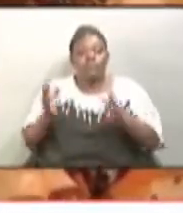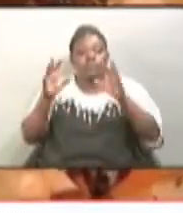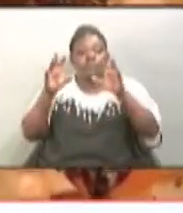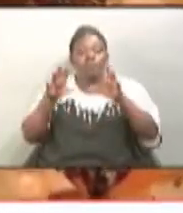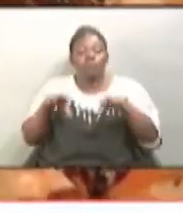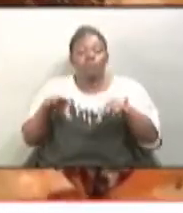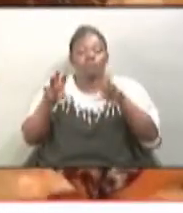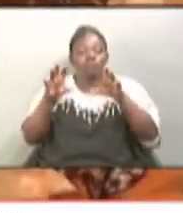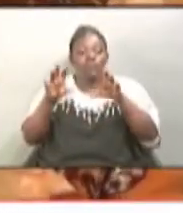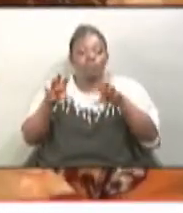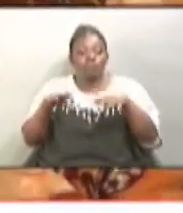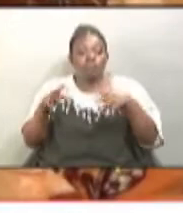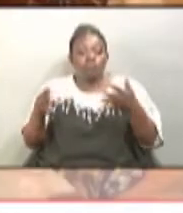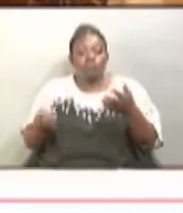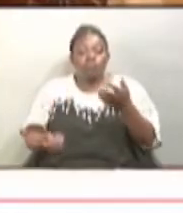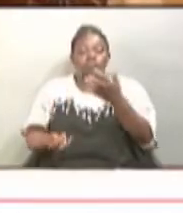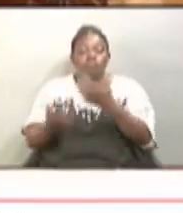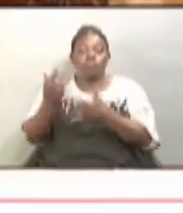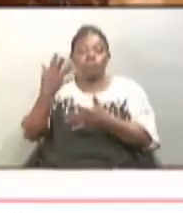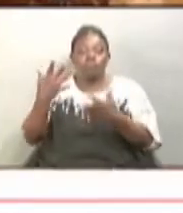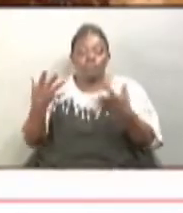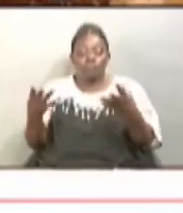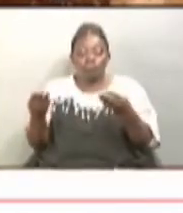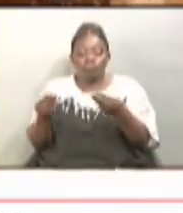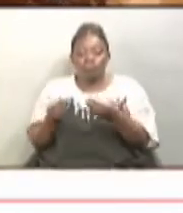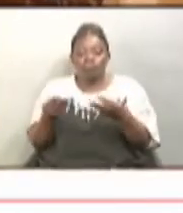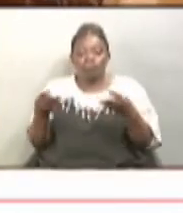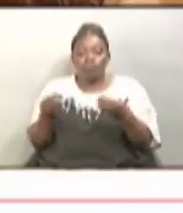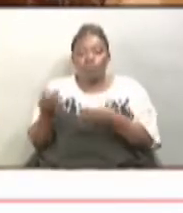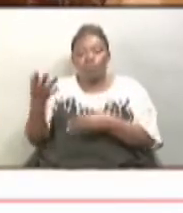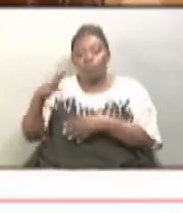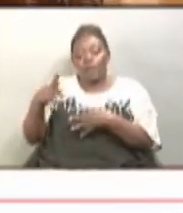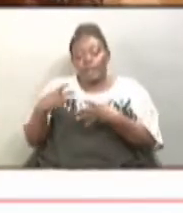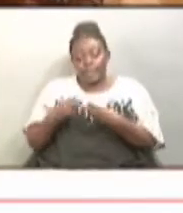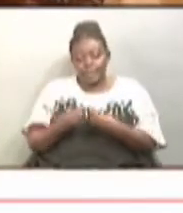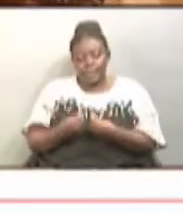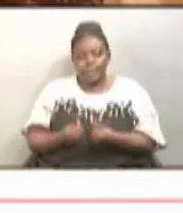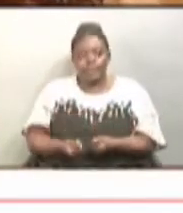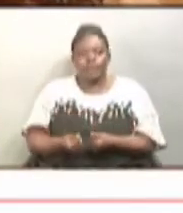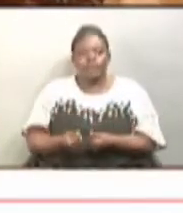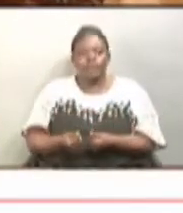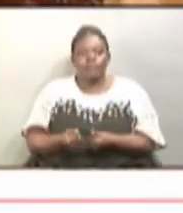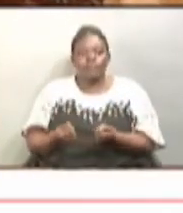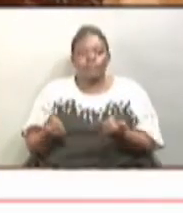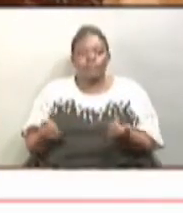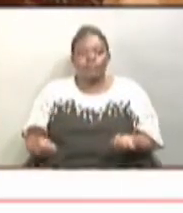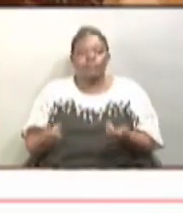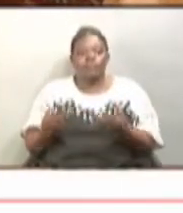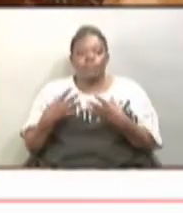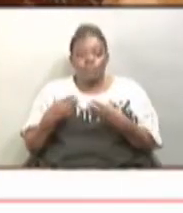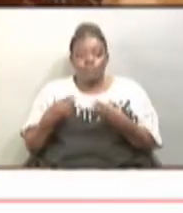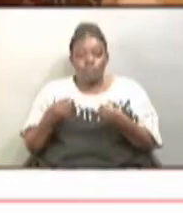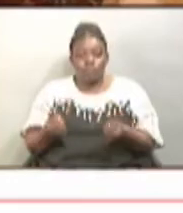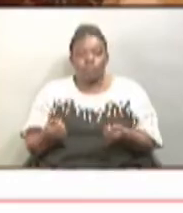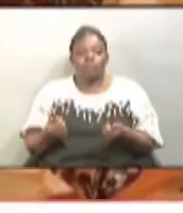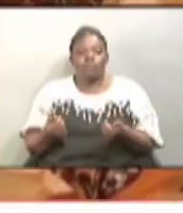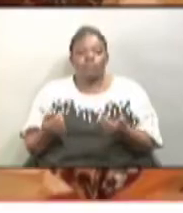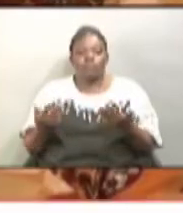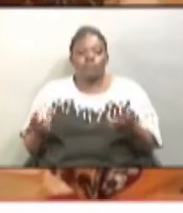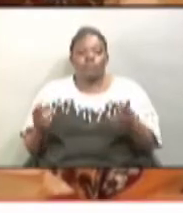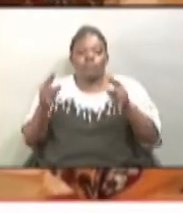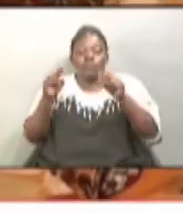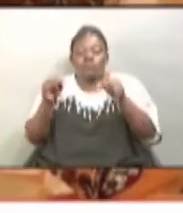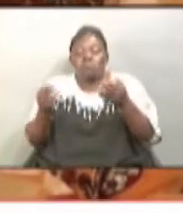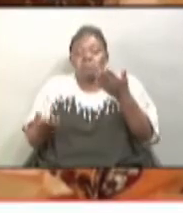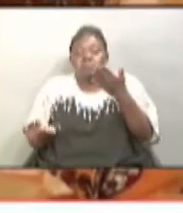bebisibisi, omukka guno ne guzinywamu amazzi ne guzikaza ne zifuuka oluku olukalu oluwedde emirimu olutaliiko